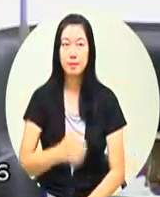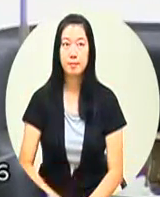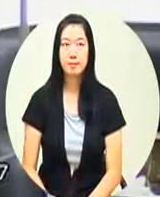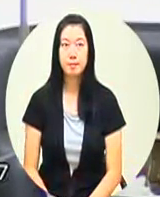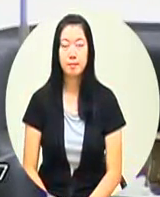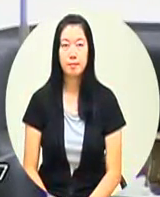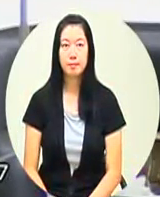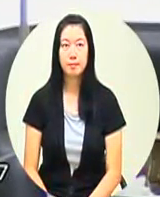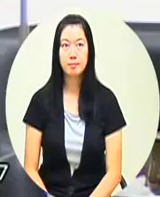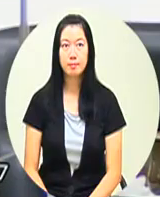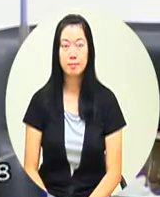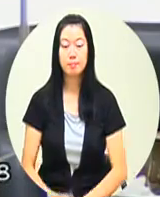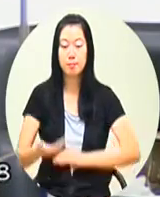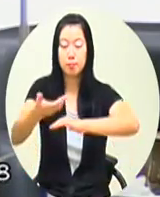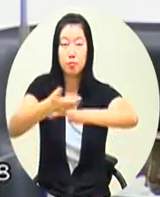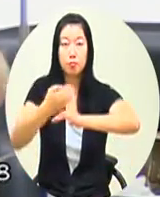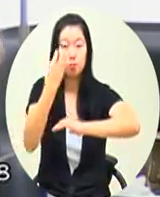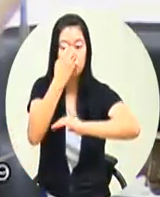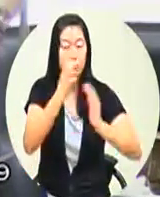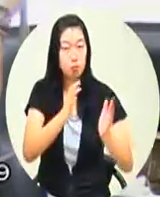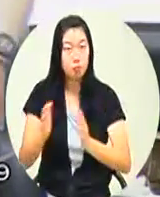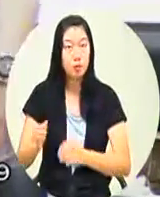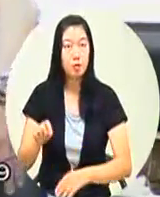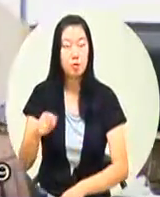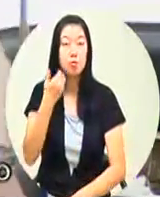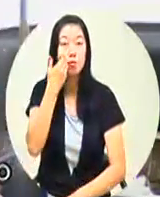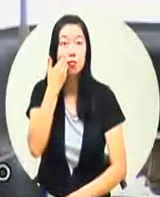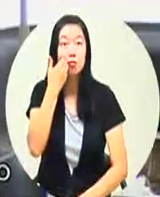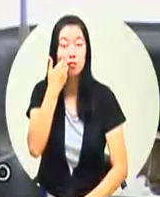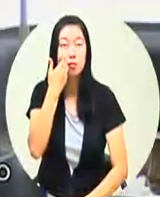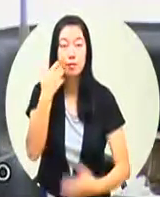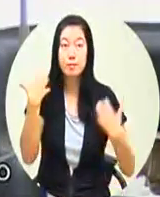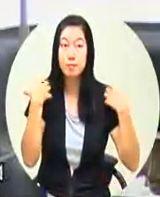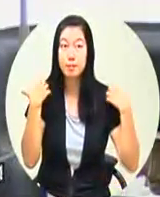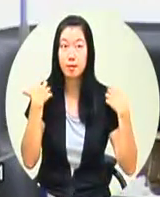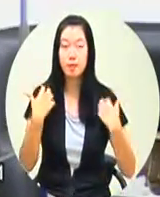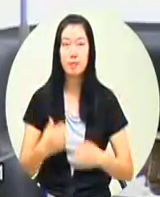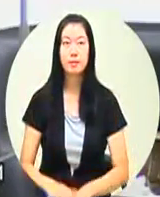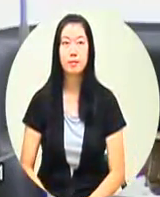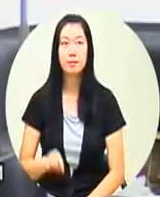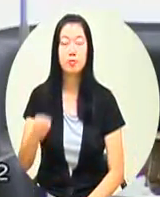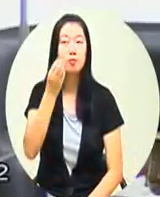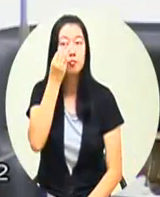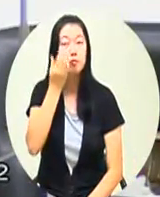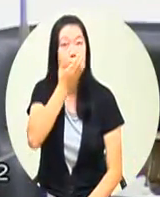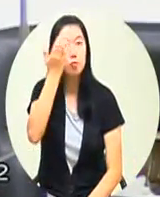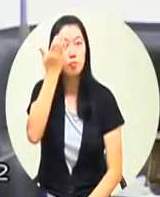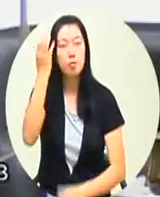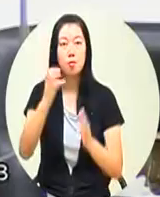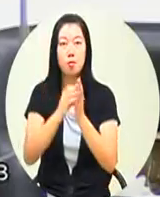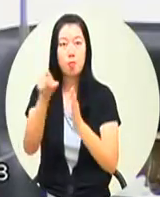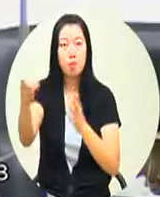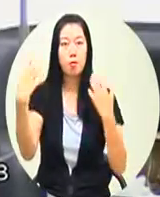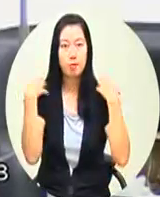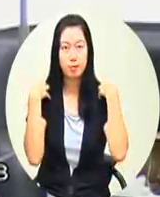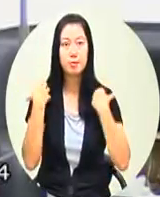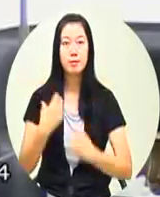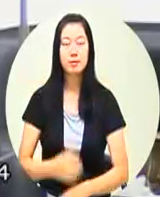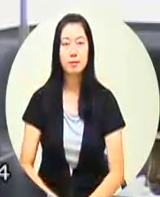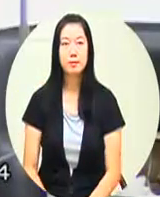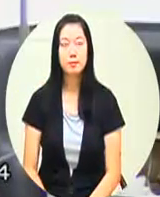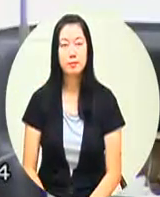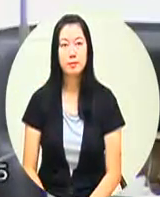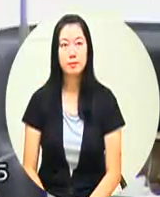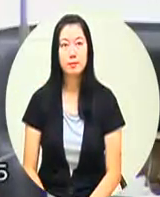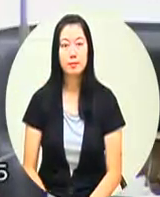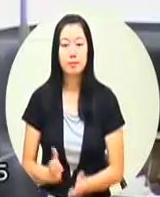处的。 那个是， 你用那天竺那天竺那还是剩 观光局那边在管的。 那边是算